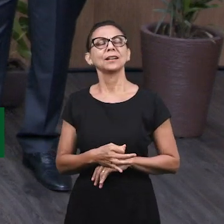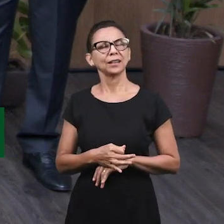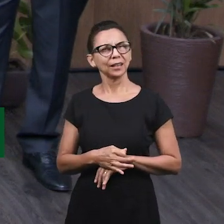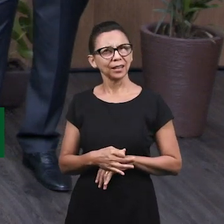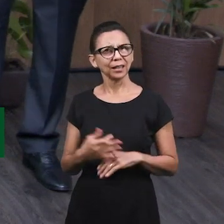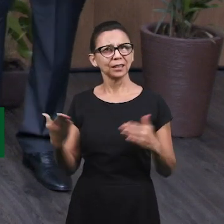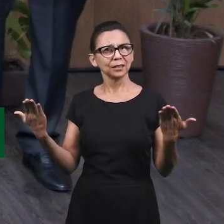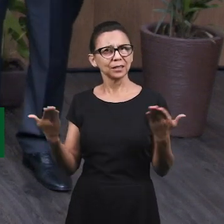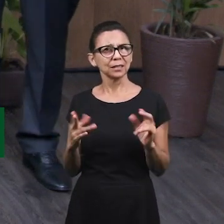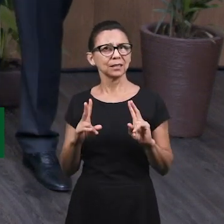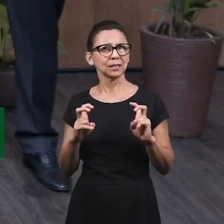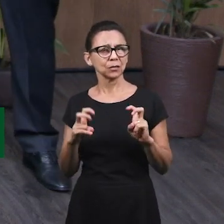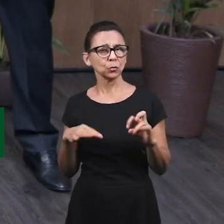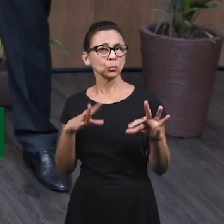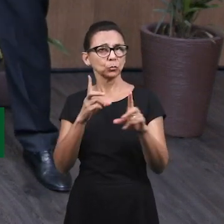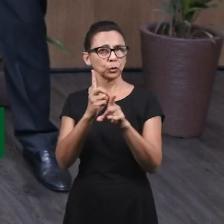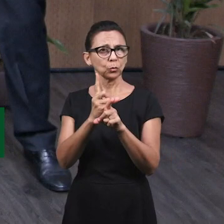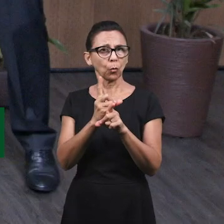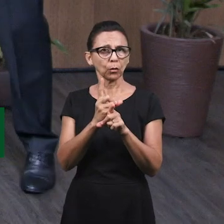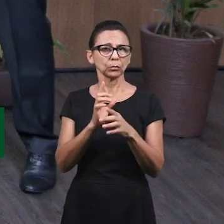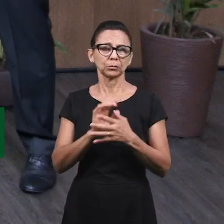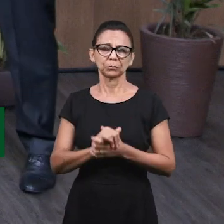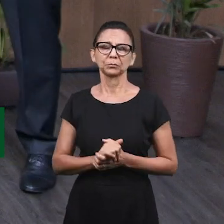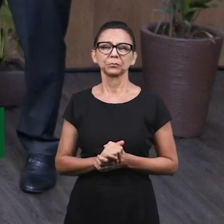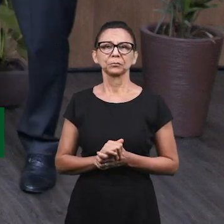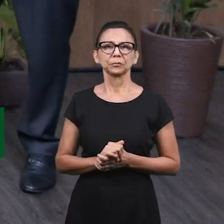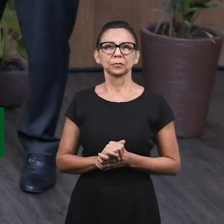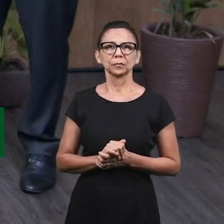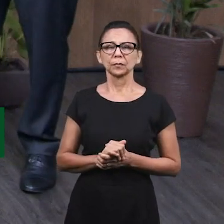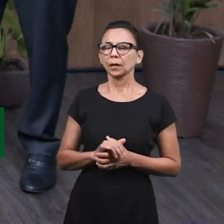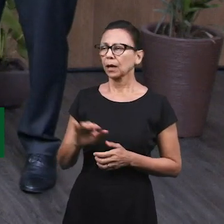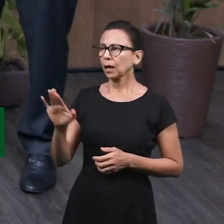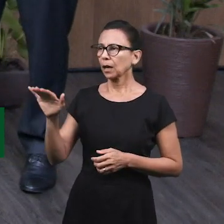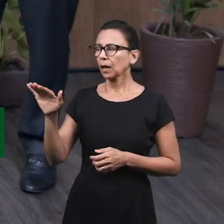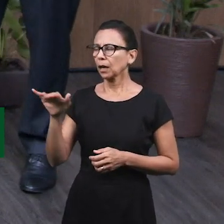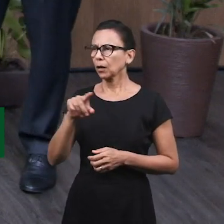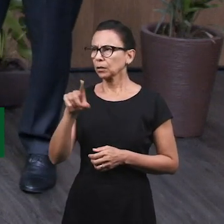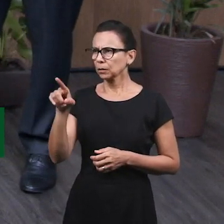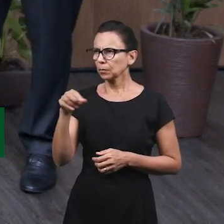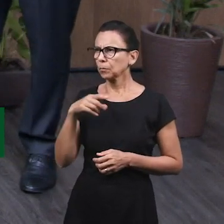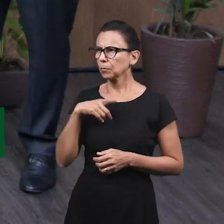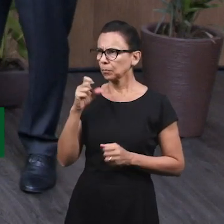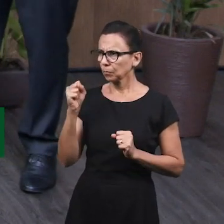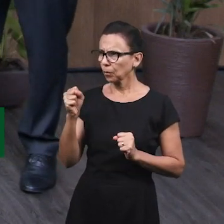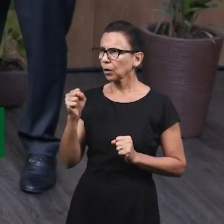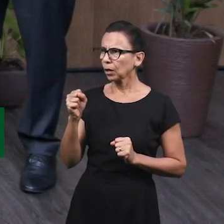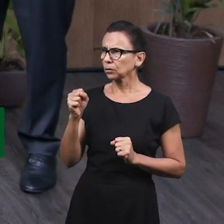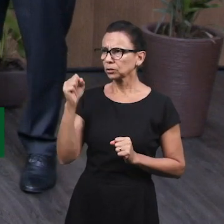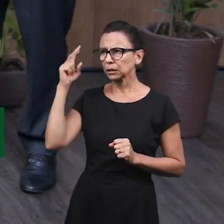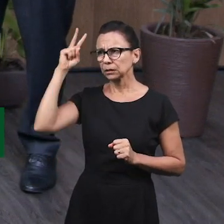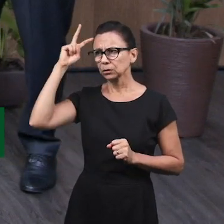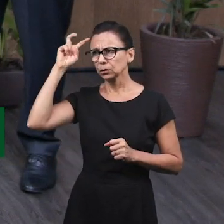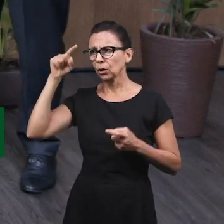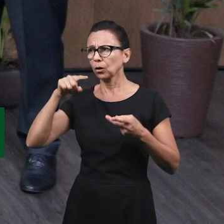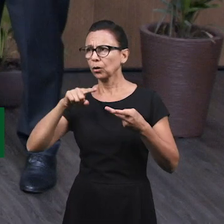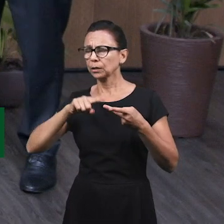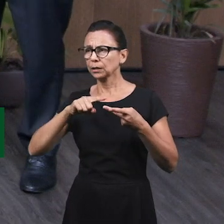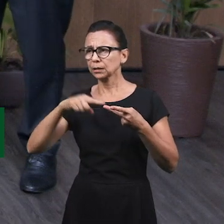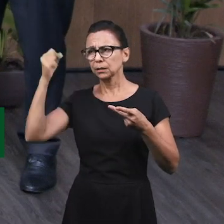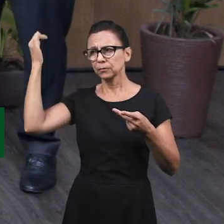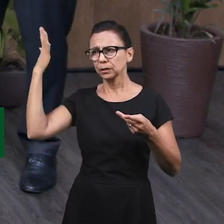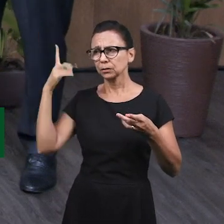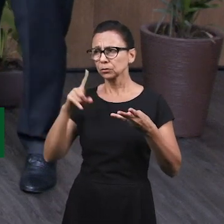sujet. Mais maintenant, Daniel, ce commentaire peut concerner des questions historiques, des révélations, la